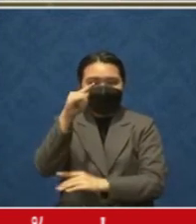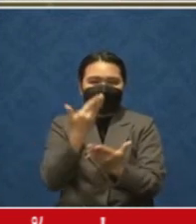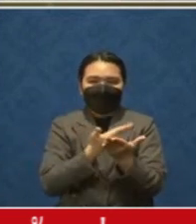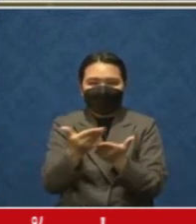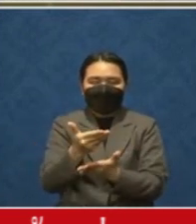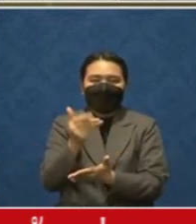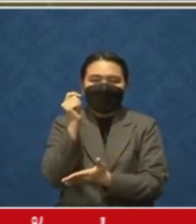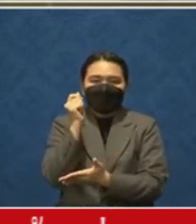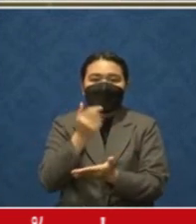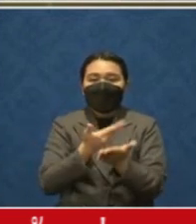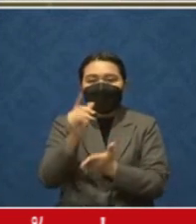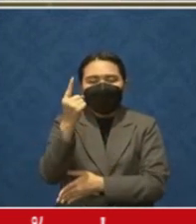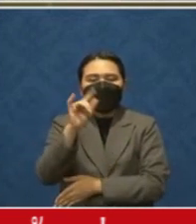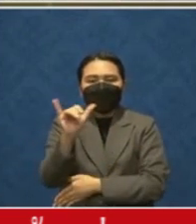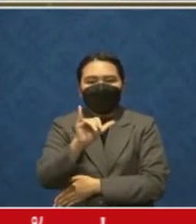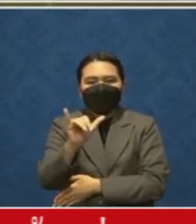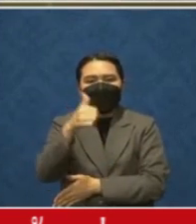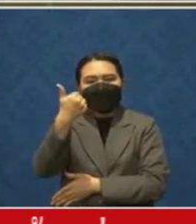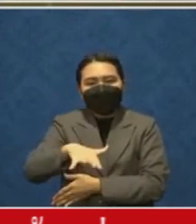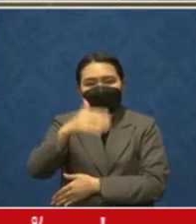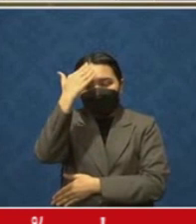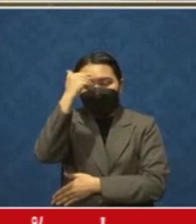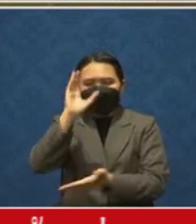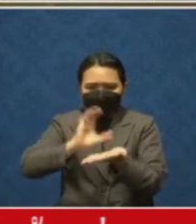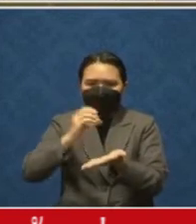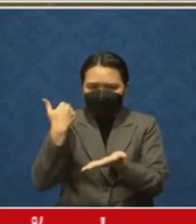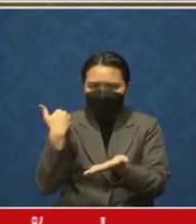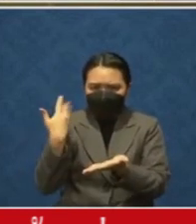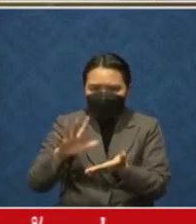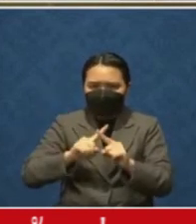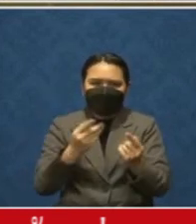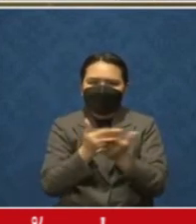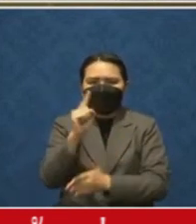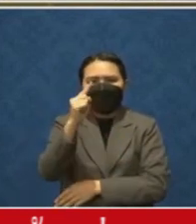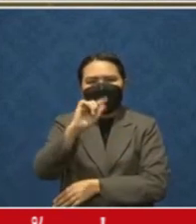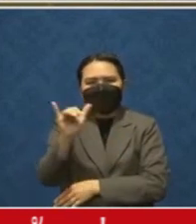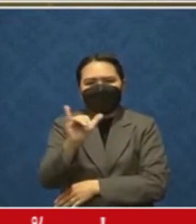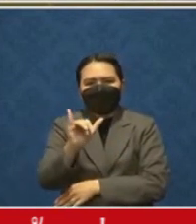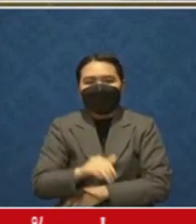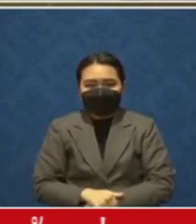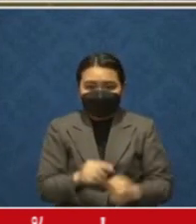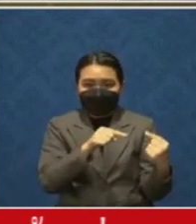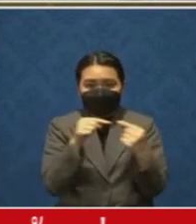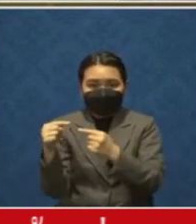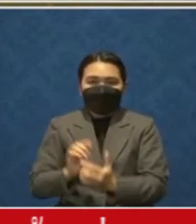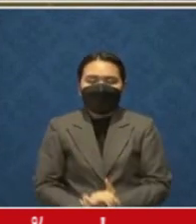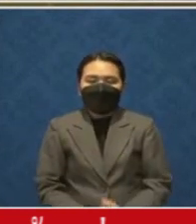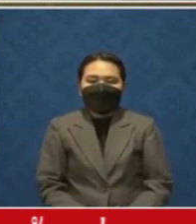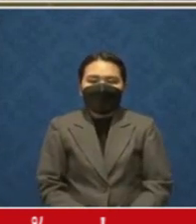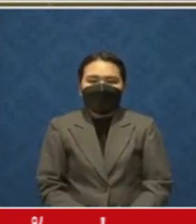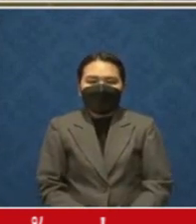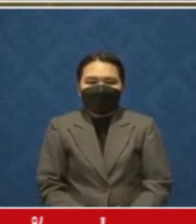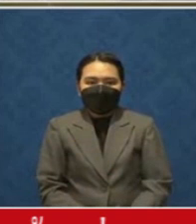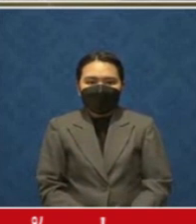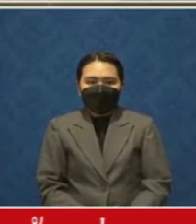ไม่สามารถที่จะจัดซื้อจัดจ้างซื้อใหม่ได้ครับทั้งที่งบประมาณก็มีแล้วครับต่อครับ